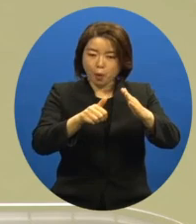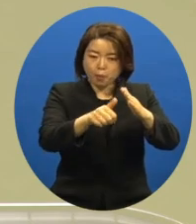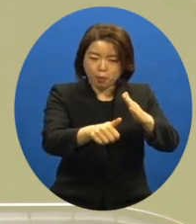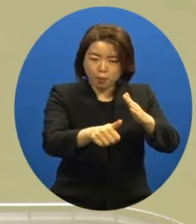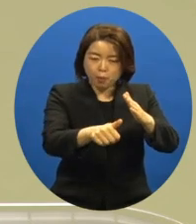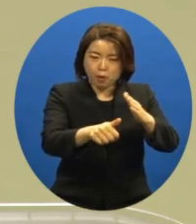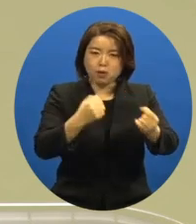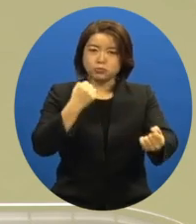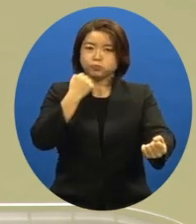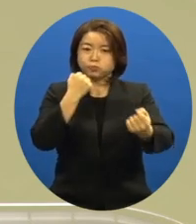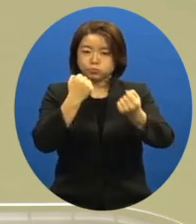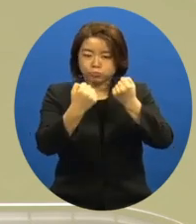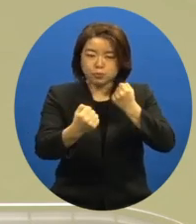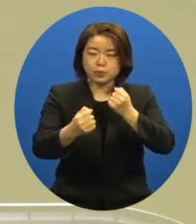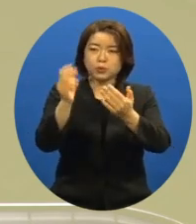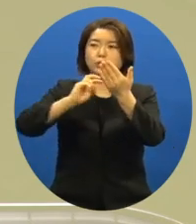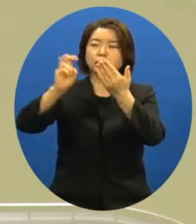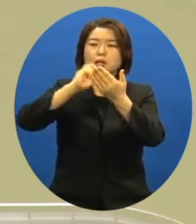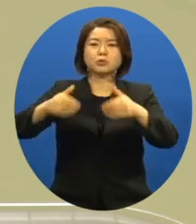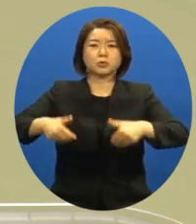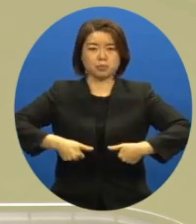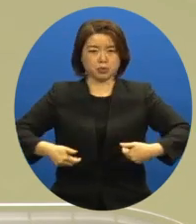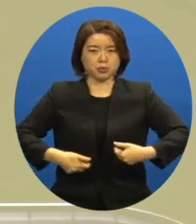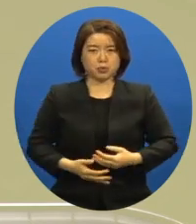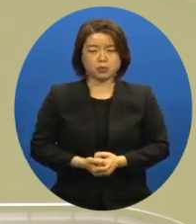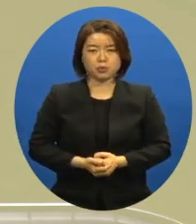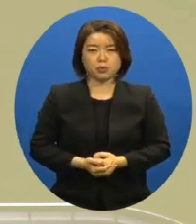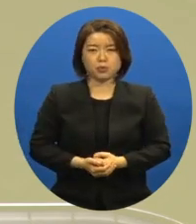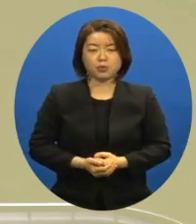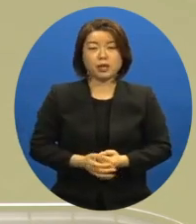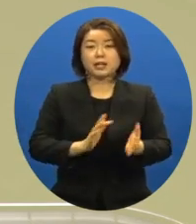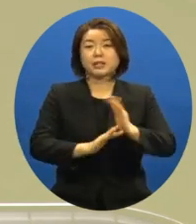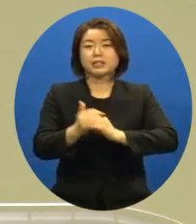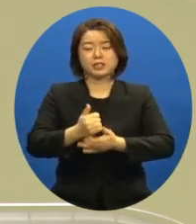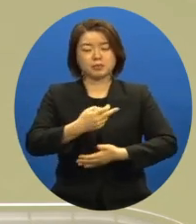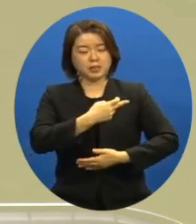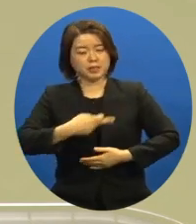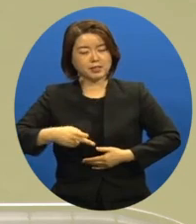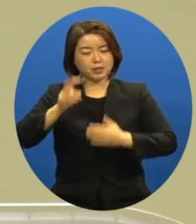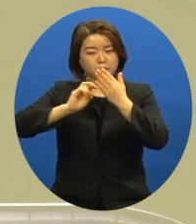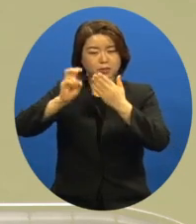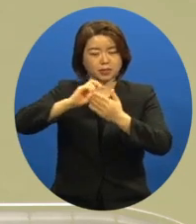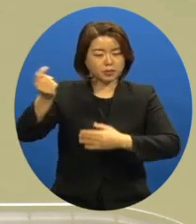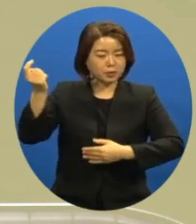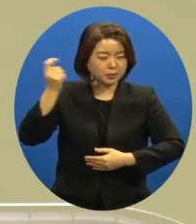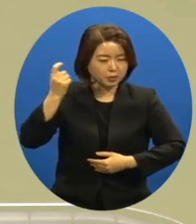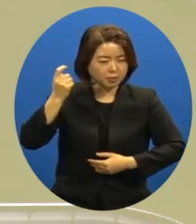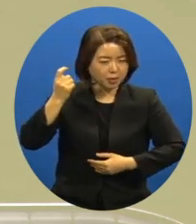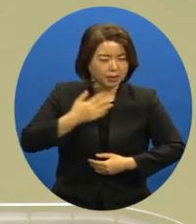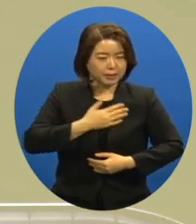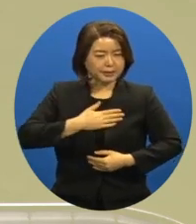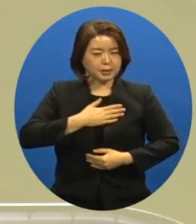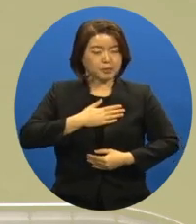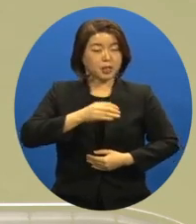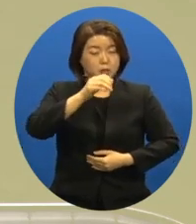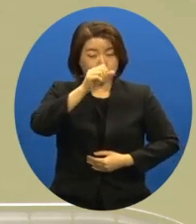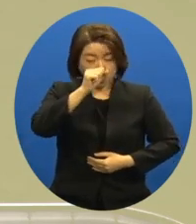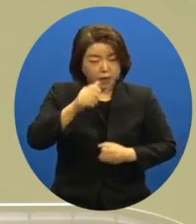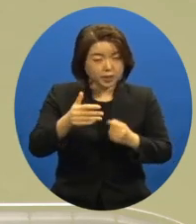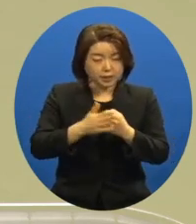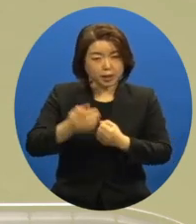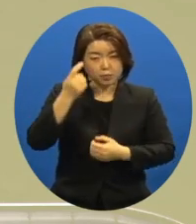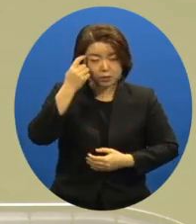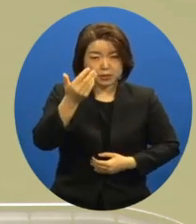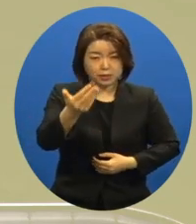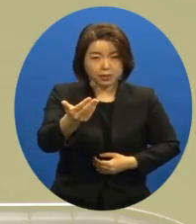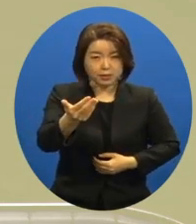있어야 한다는 겁니다. 예수님께서 제자들의 찬송을 들으시면서 기분이 아주 좋으셨기 때문에 그렇게 하신